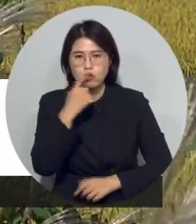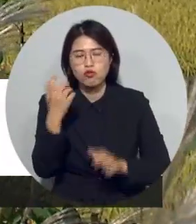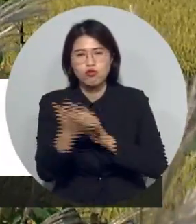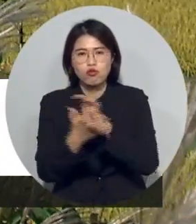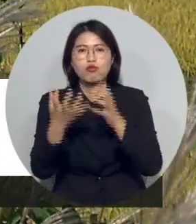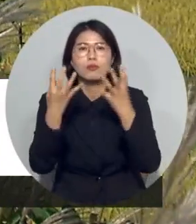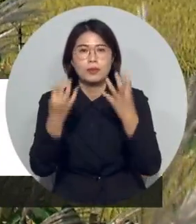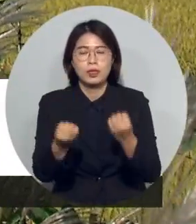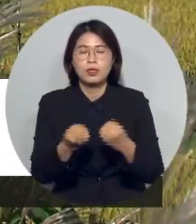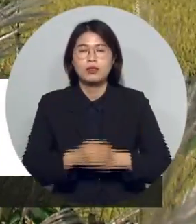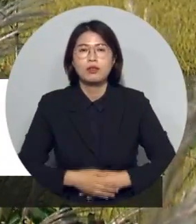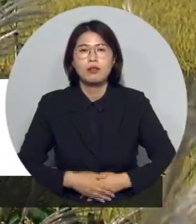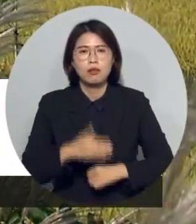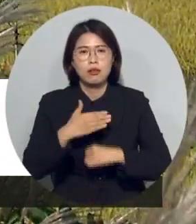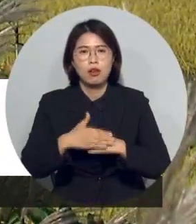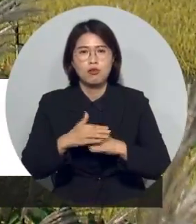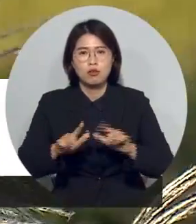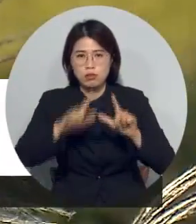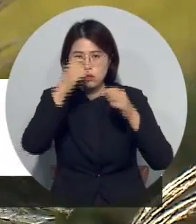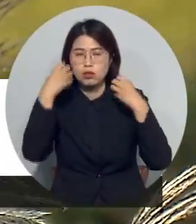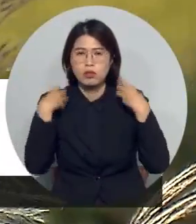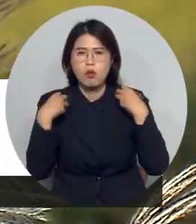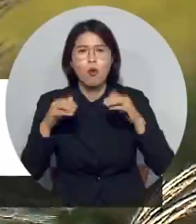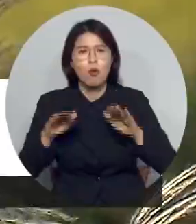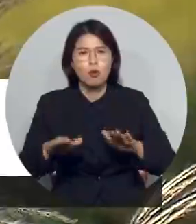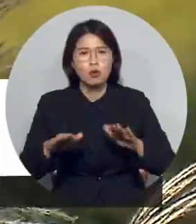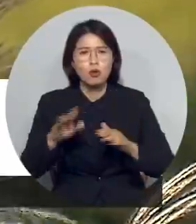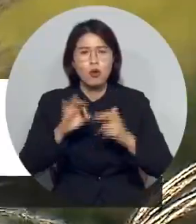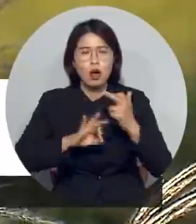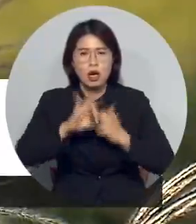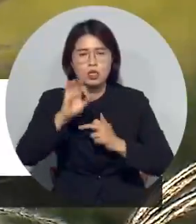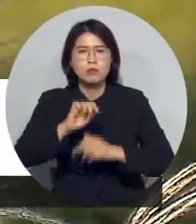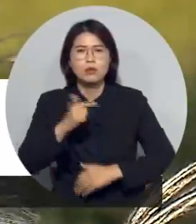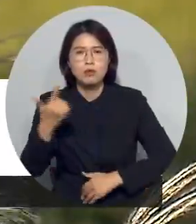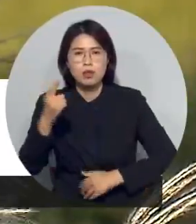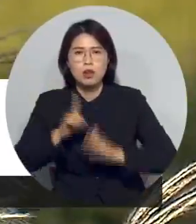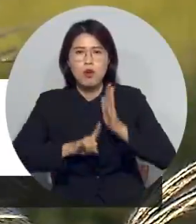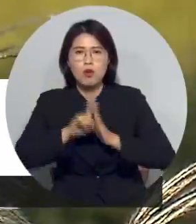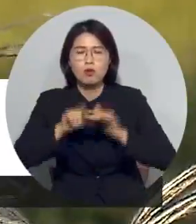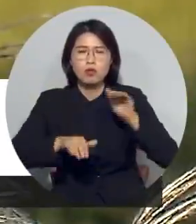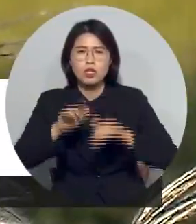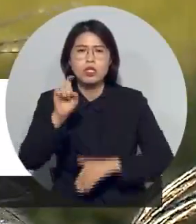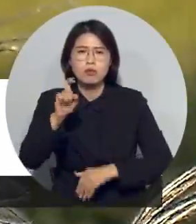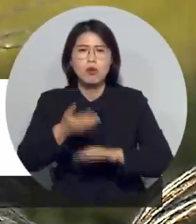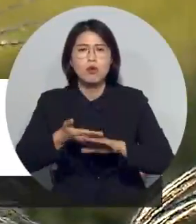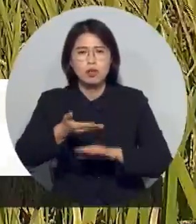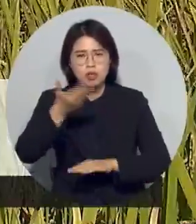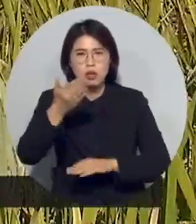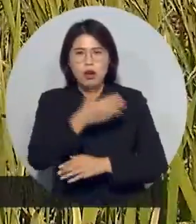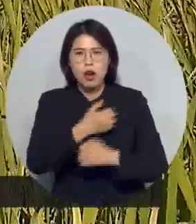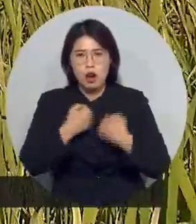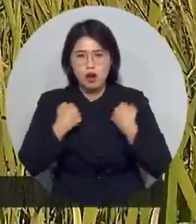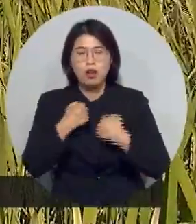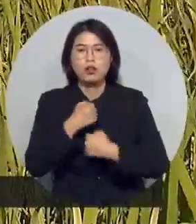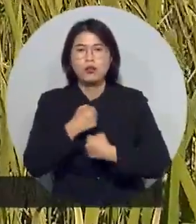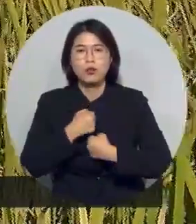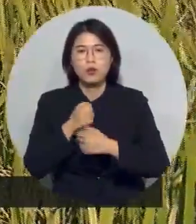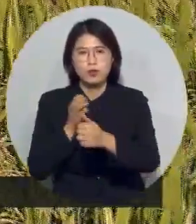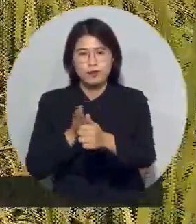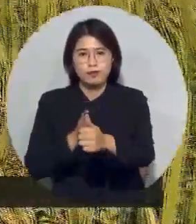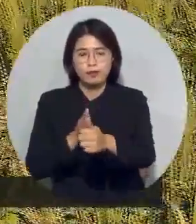많아 지겠습니다 대구 지방 기상청은 오늘도 아침 저녁 일교차가 10도 이상 응하겠다 며 건강관리에 유의해 줄 것을